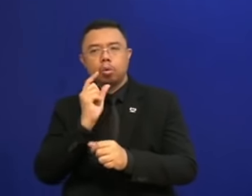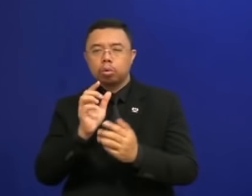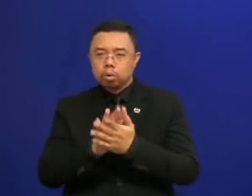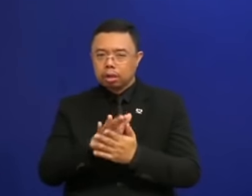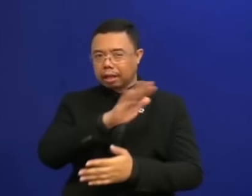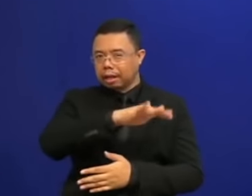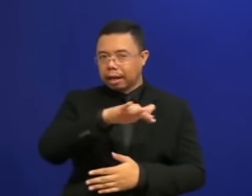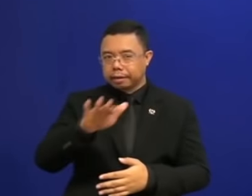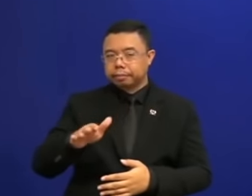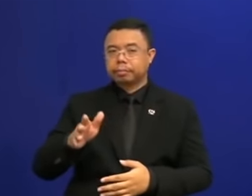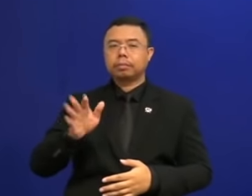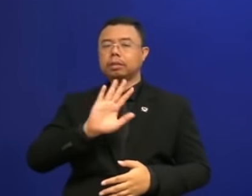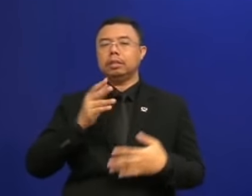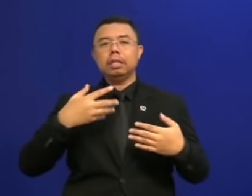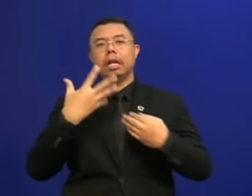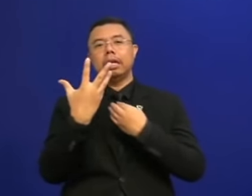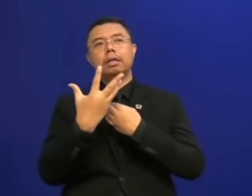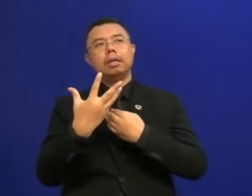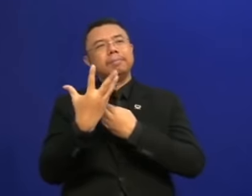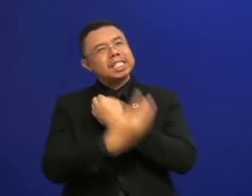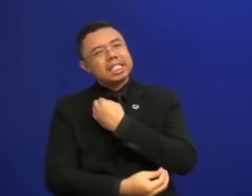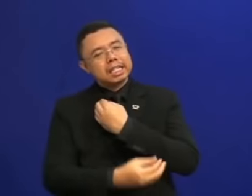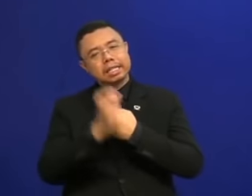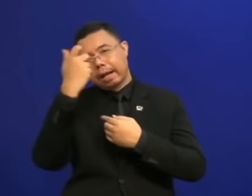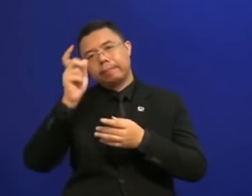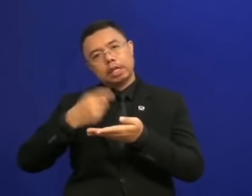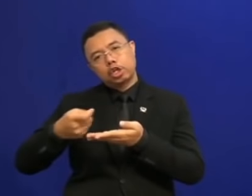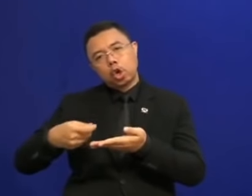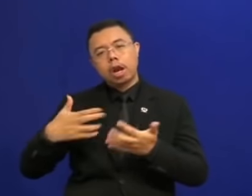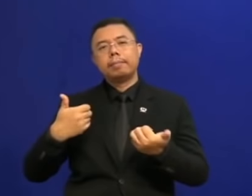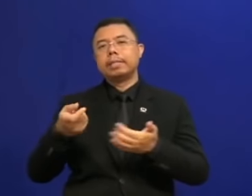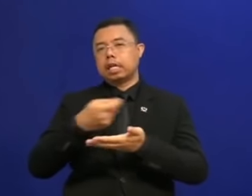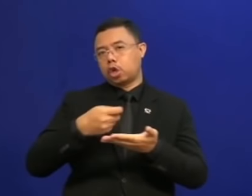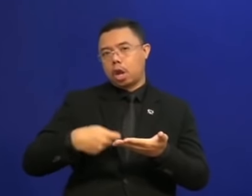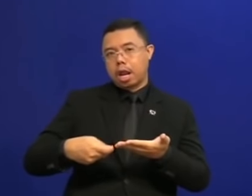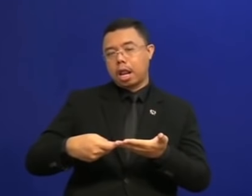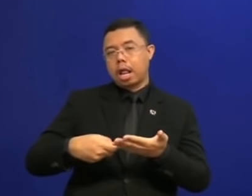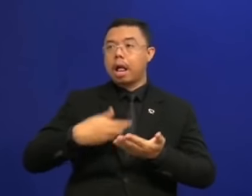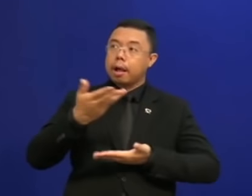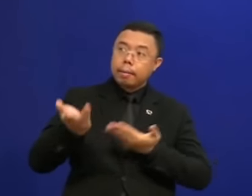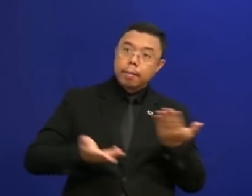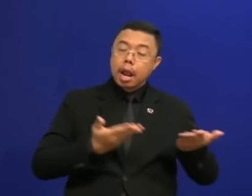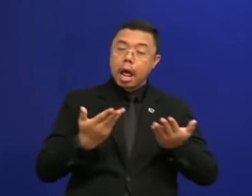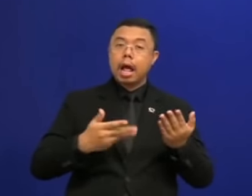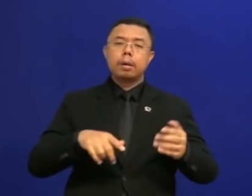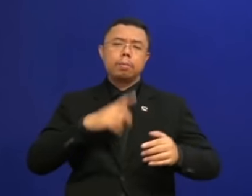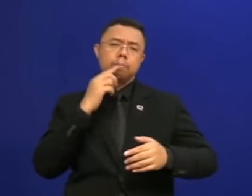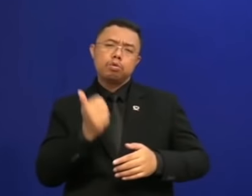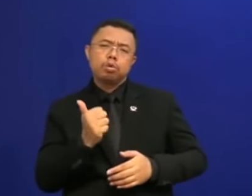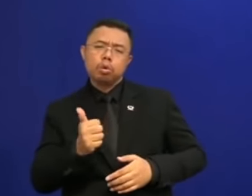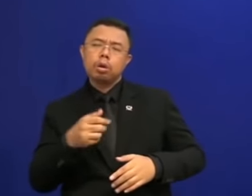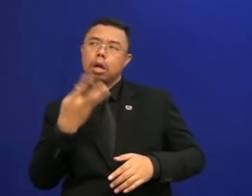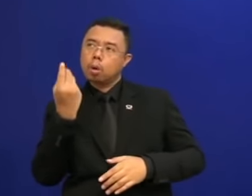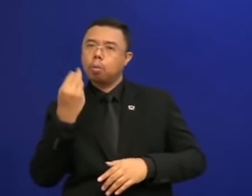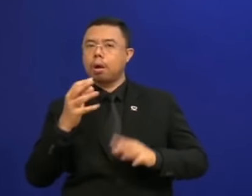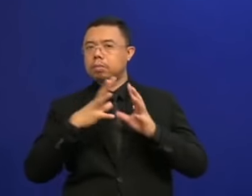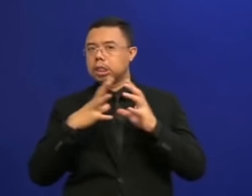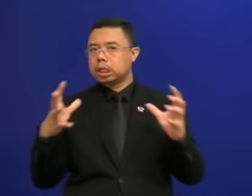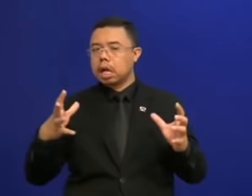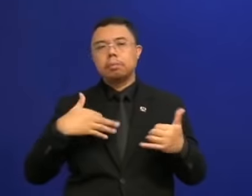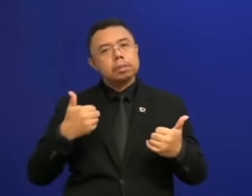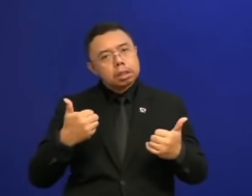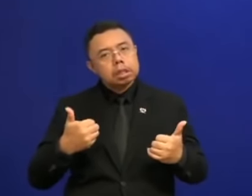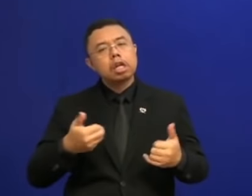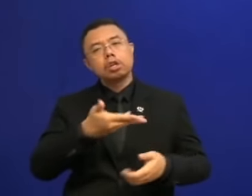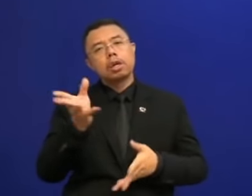untuk anak-anak yang tidak mampu sekolah, bisa sekolah. Ya, pelayanan yang membutuhkan dana besar